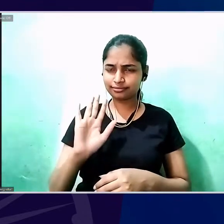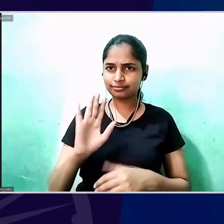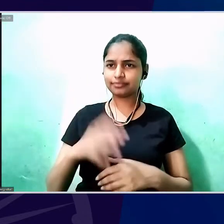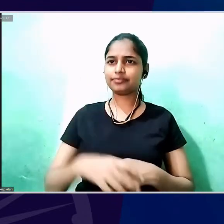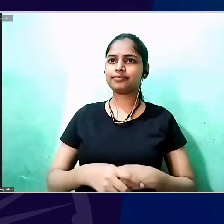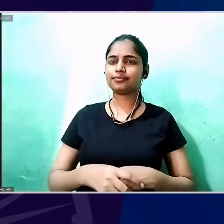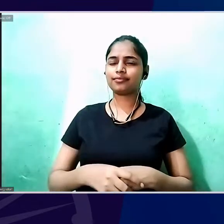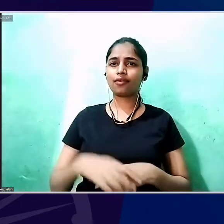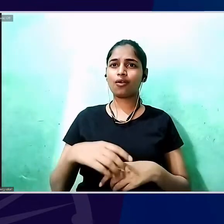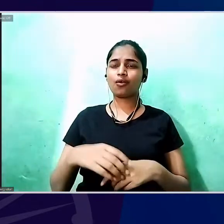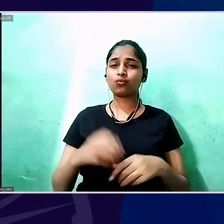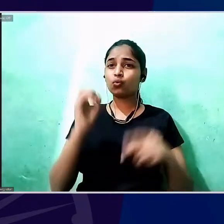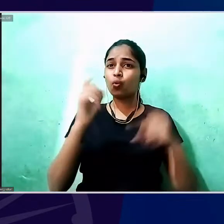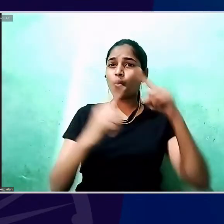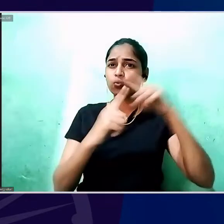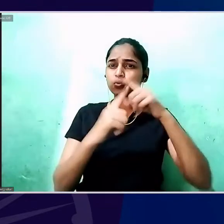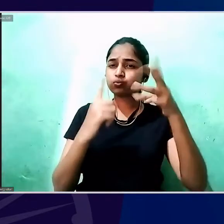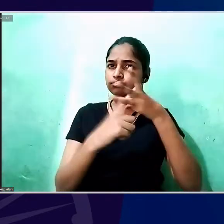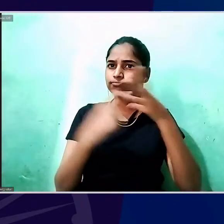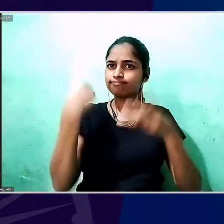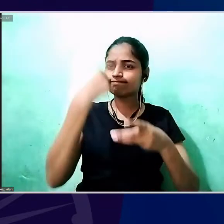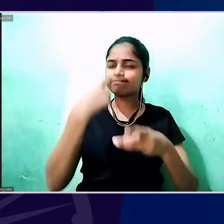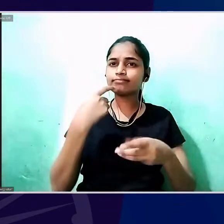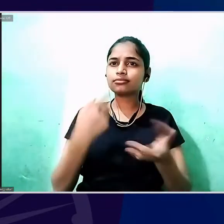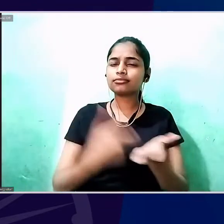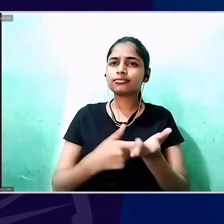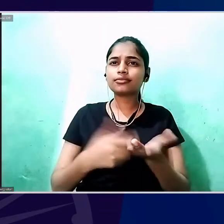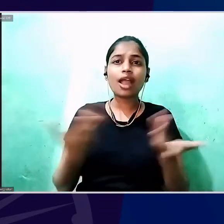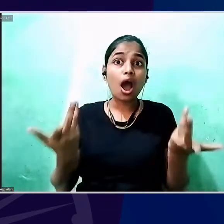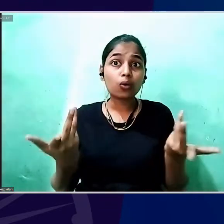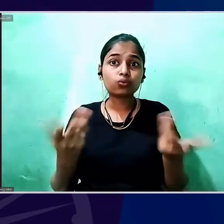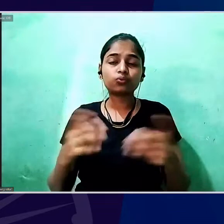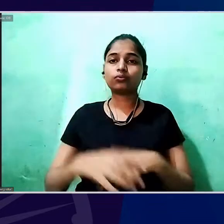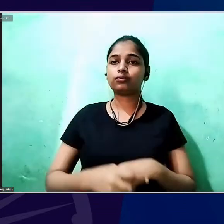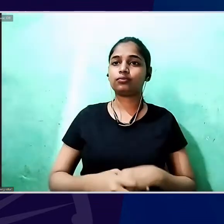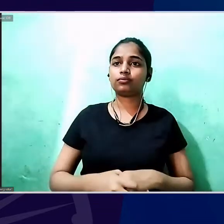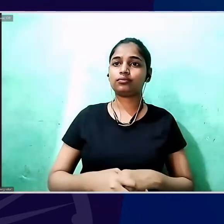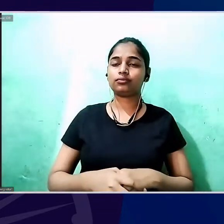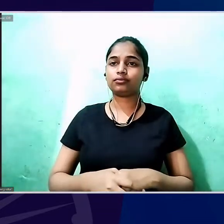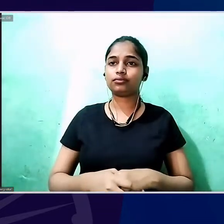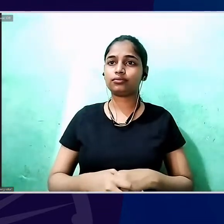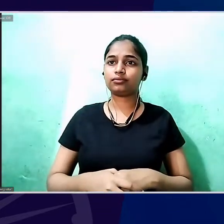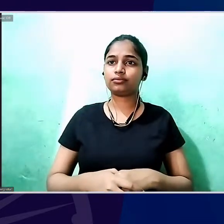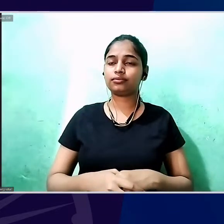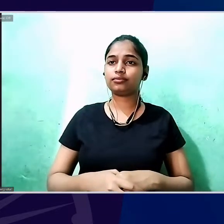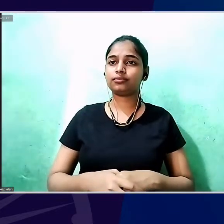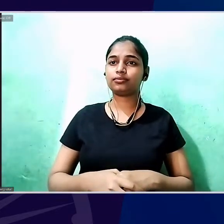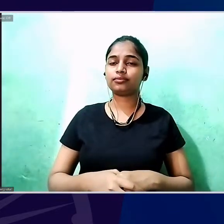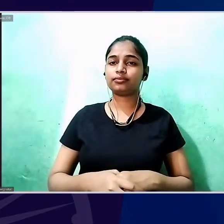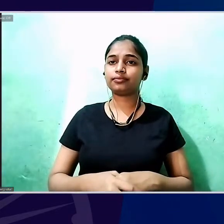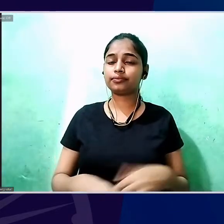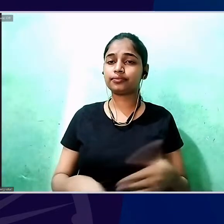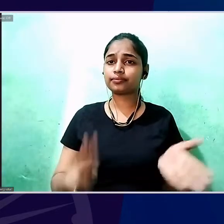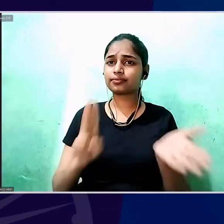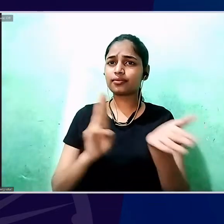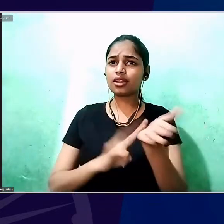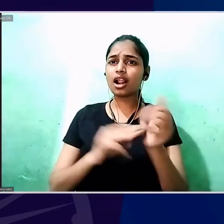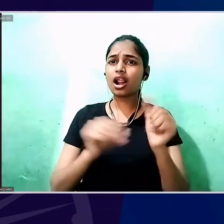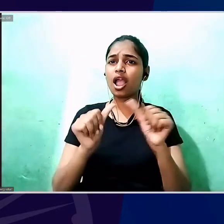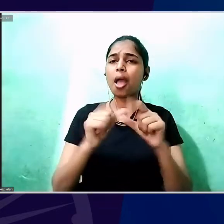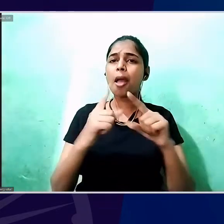तो ऐसे एक नए तरह के प्राणी को मैक्सवेल ने एक नया तरह का पेट रखने की